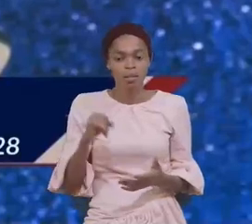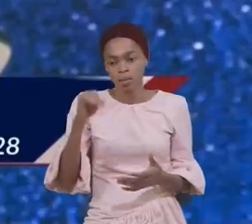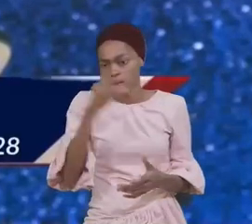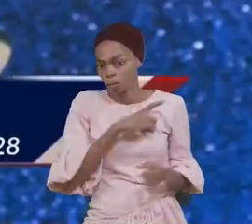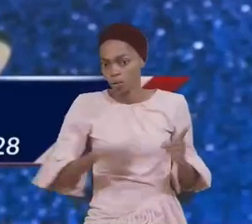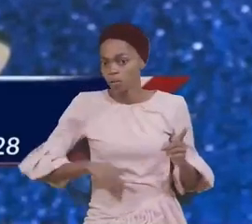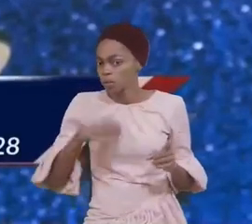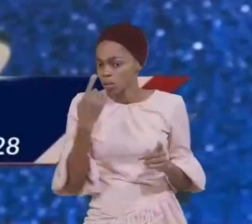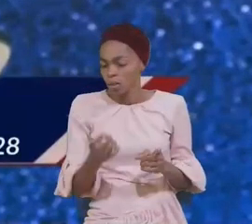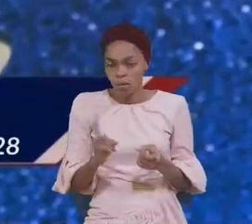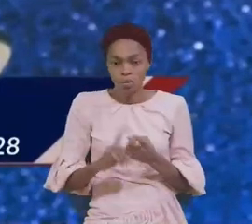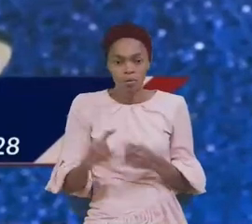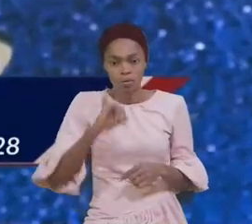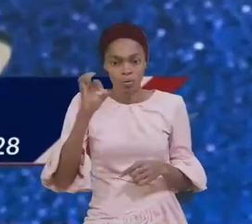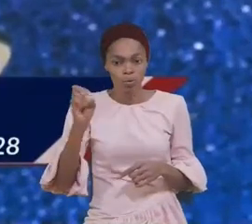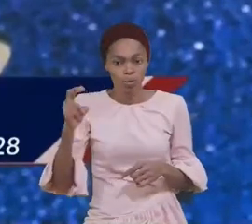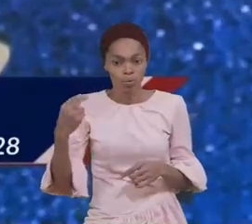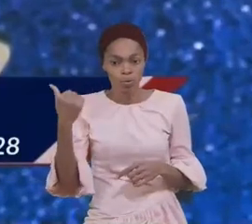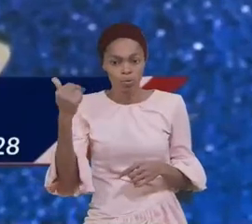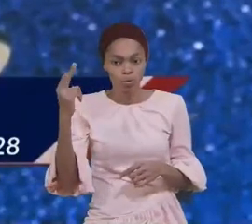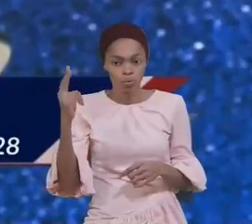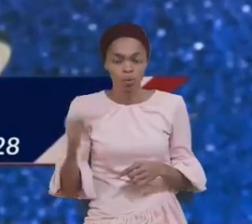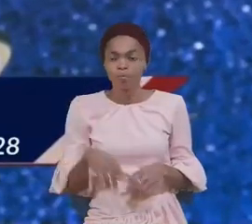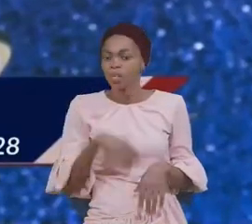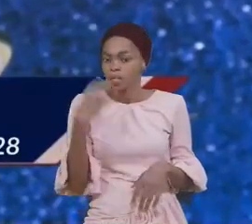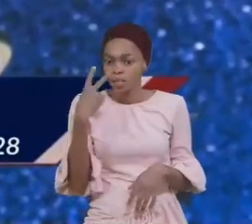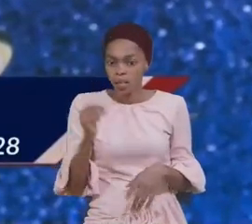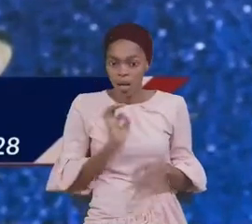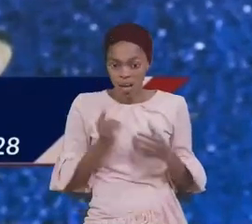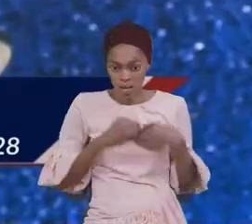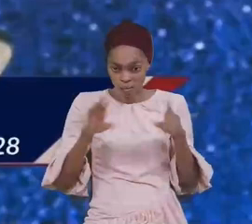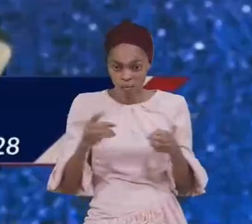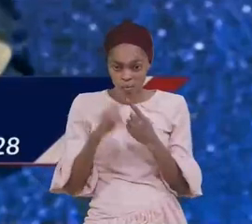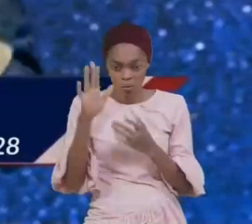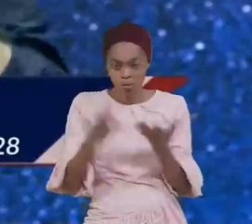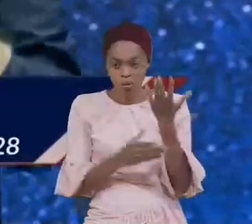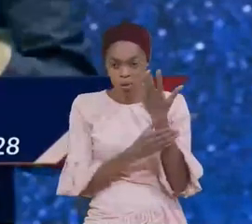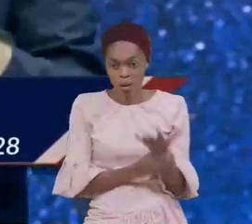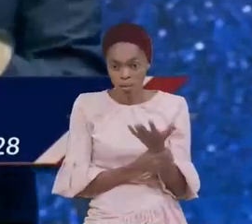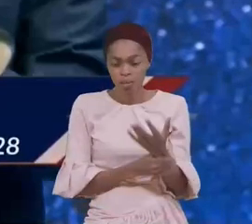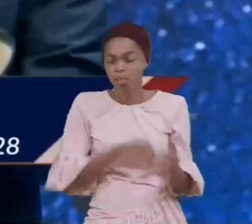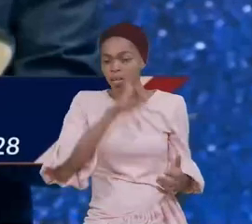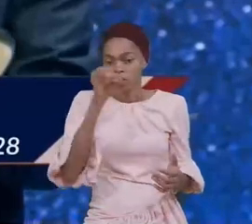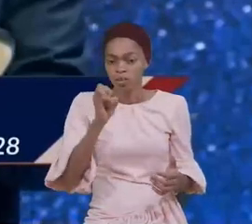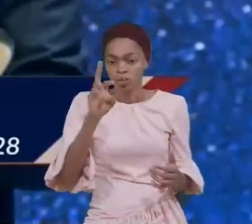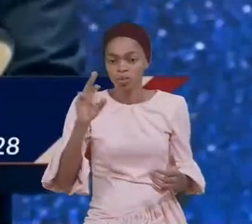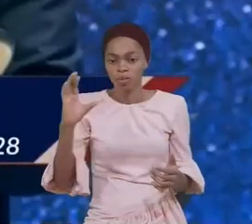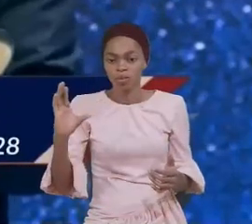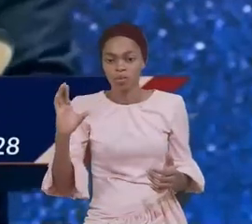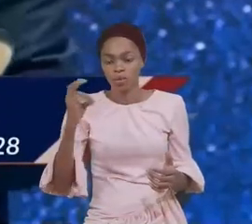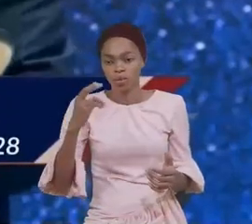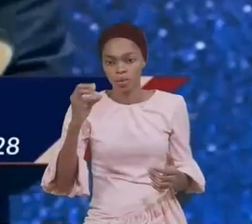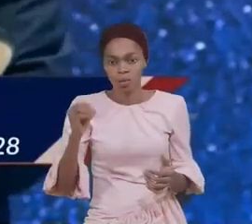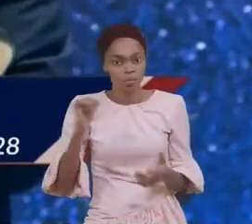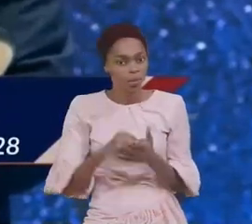L'Éternel dit à Moïse, à Josué, « Voici, je livre entre tes mains Jéricho et son roi, ses vaillants